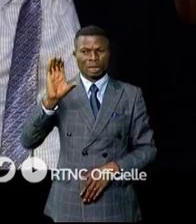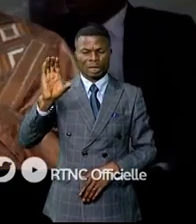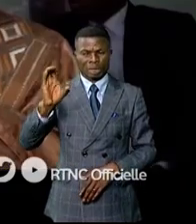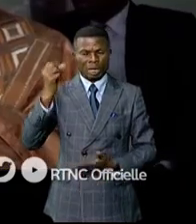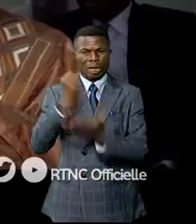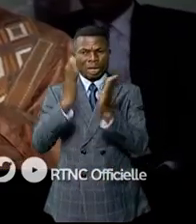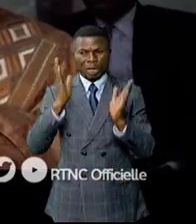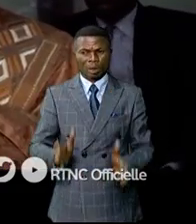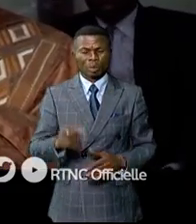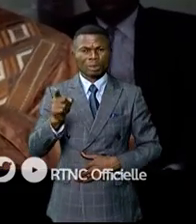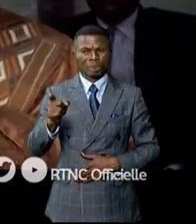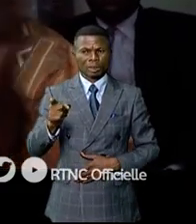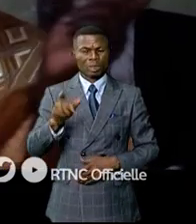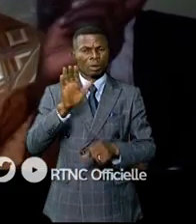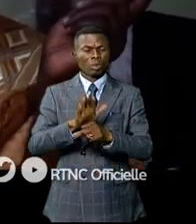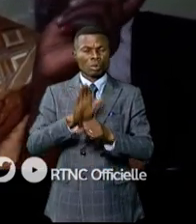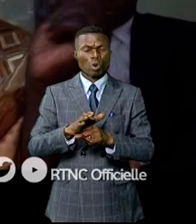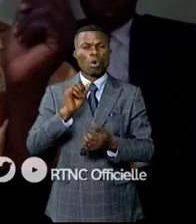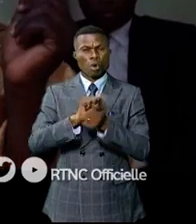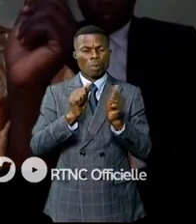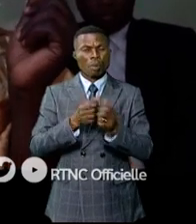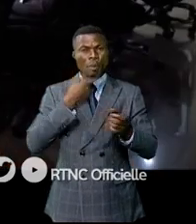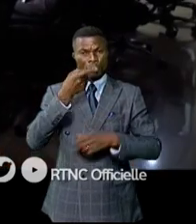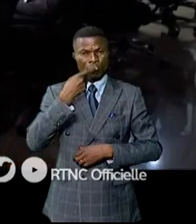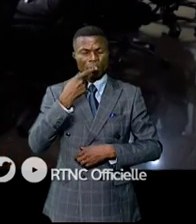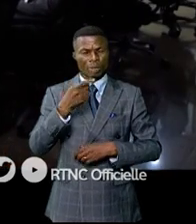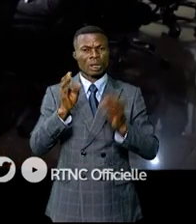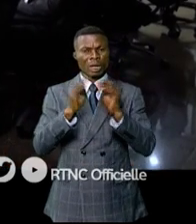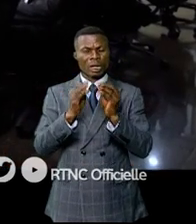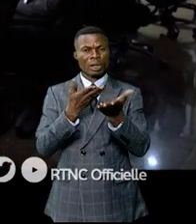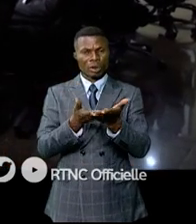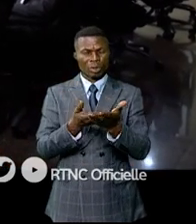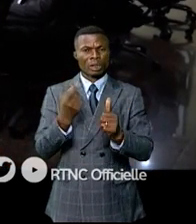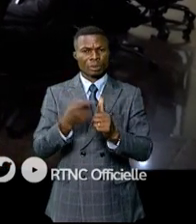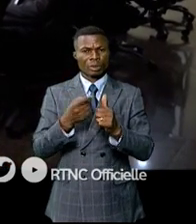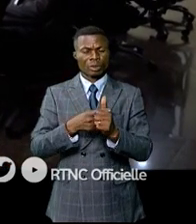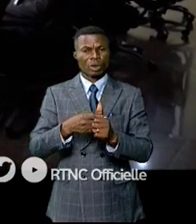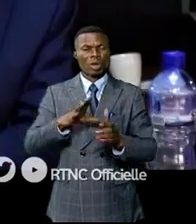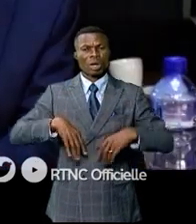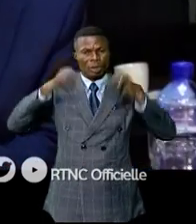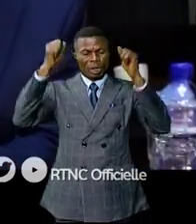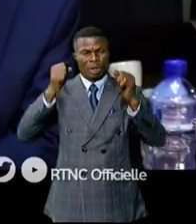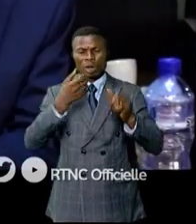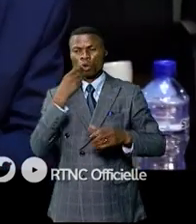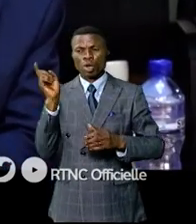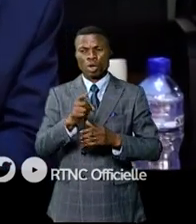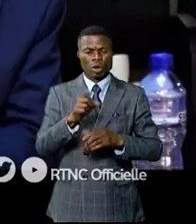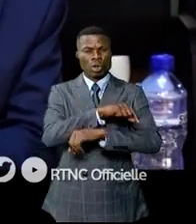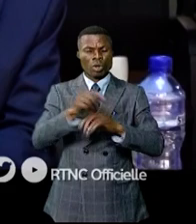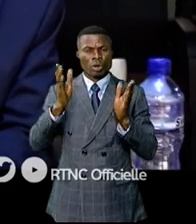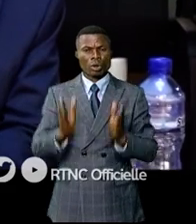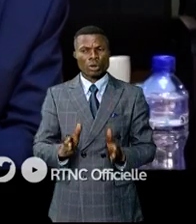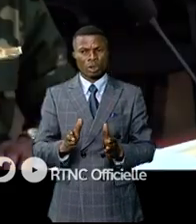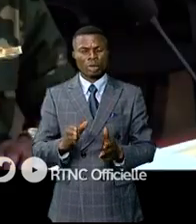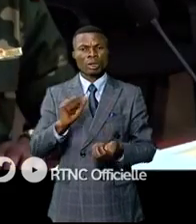l'ambassadeur Théodore Ndjikam. Plusieurs points ont été examinés au cours de ce conseil, notamment la validation des mandats des administrateurs,